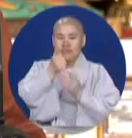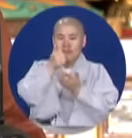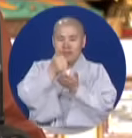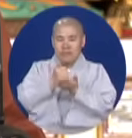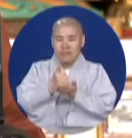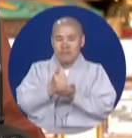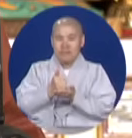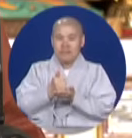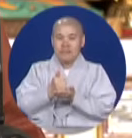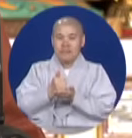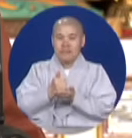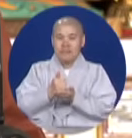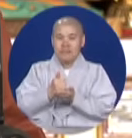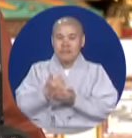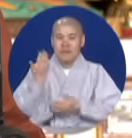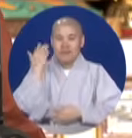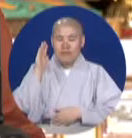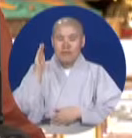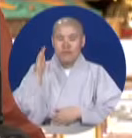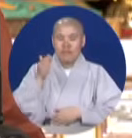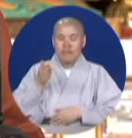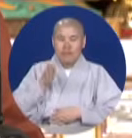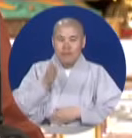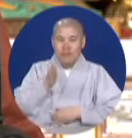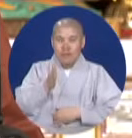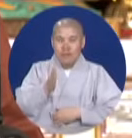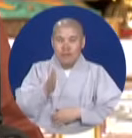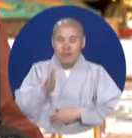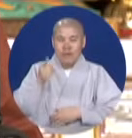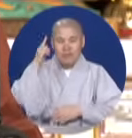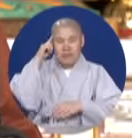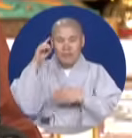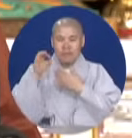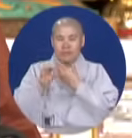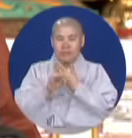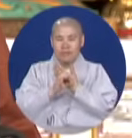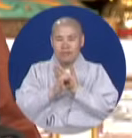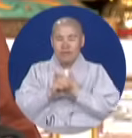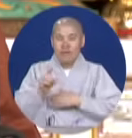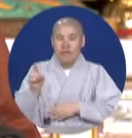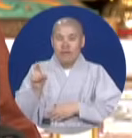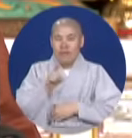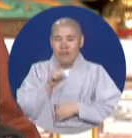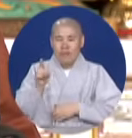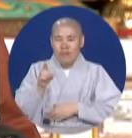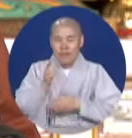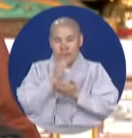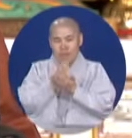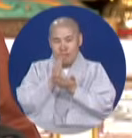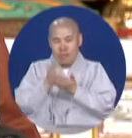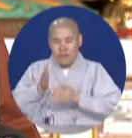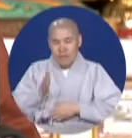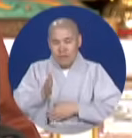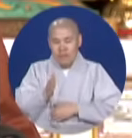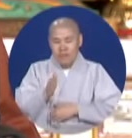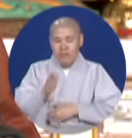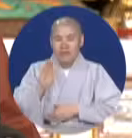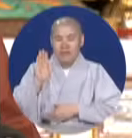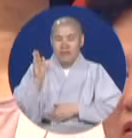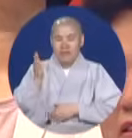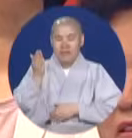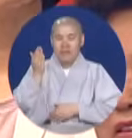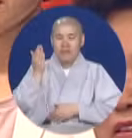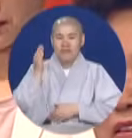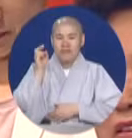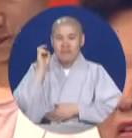부처님이 요즘 전문가로 본다면 어떤 전문가에게 해당될까 하는 겁니다.